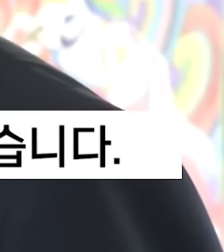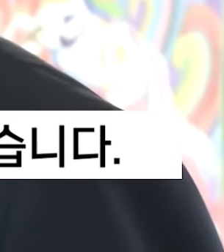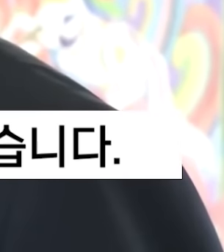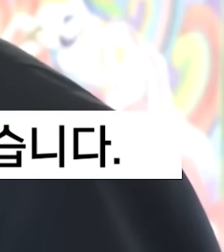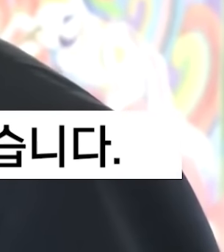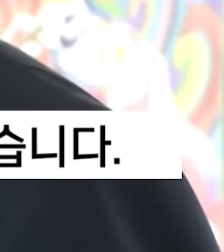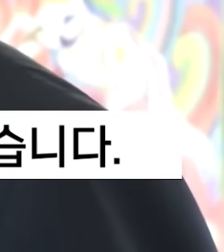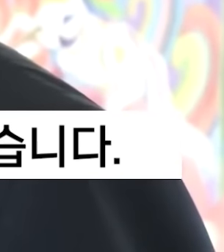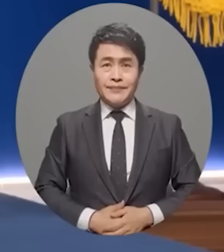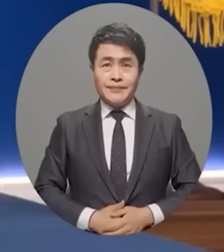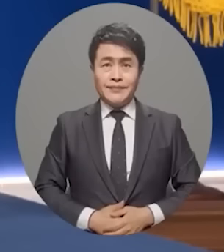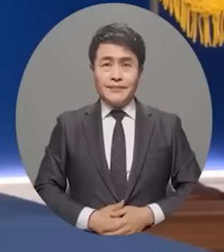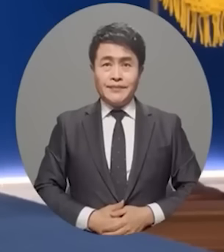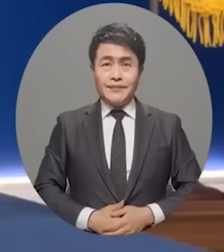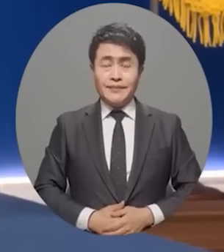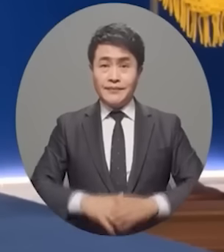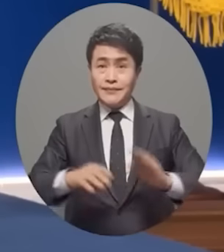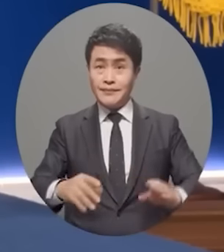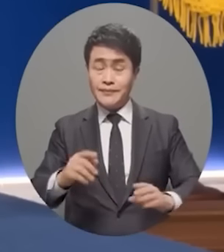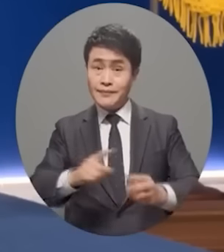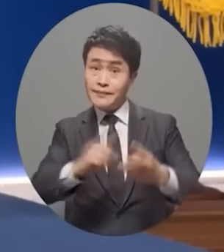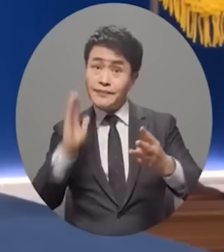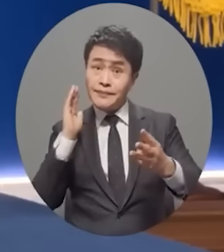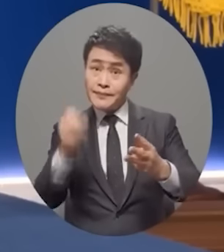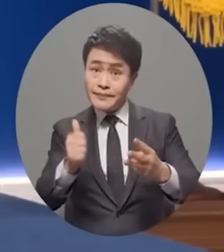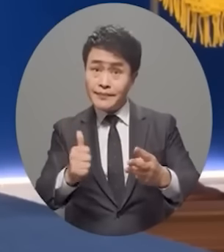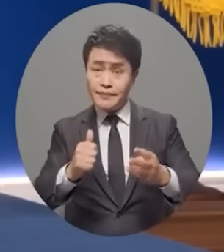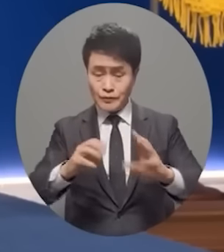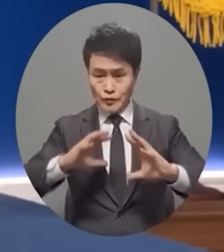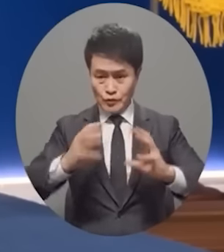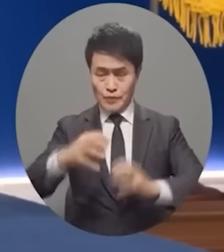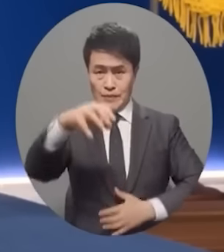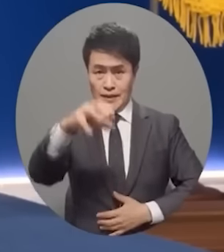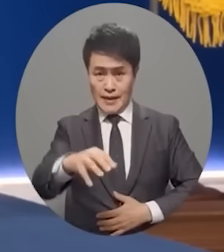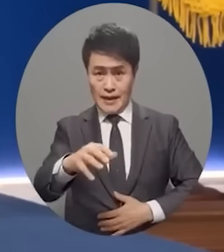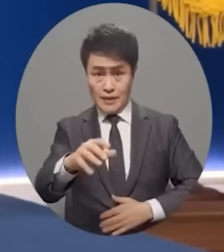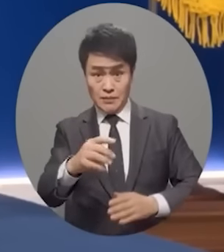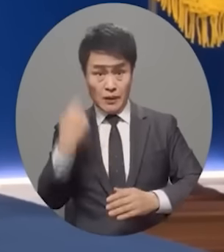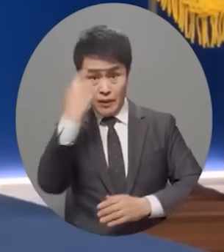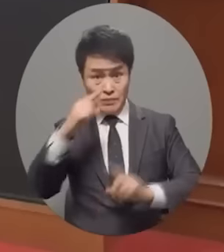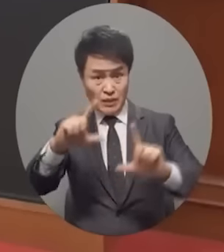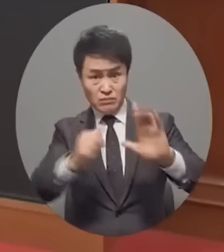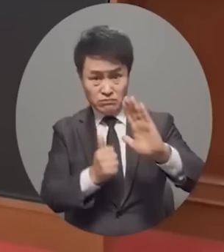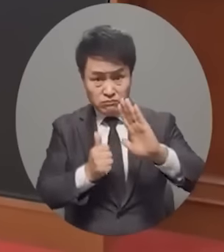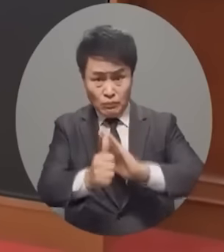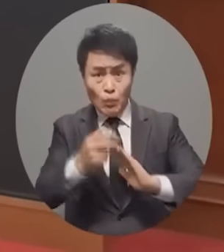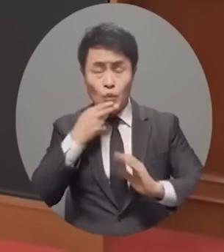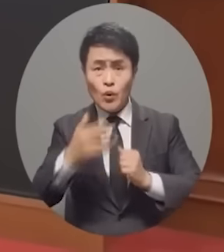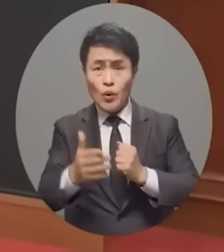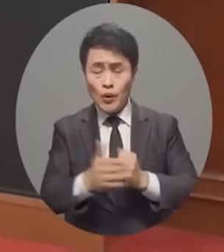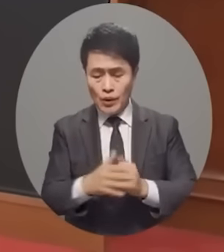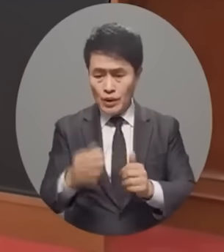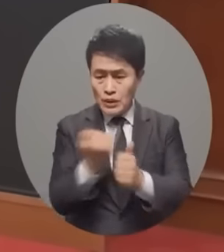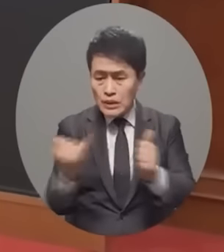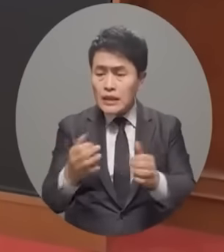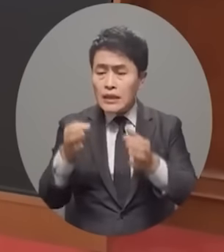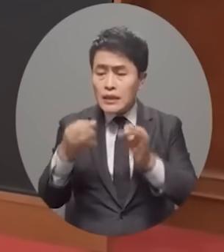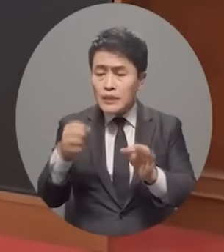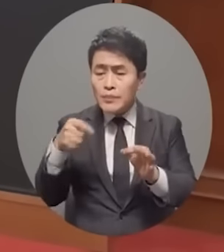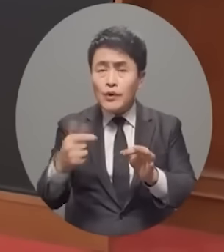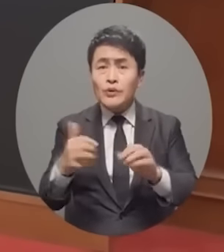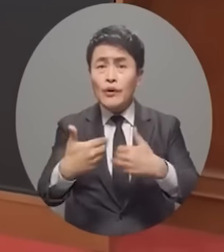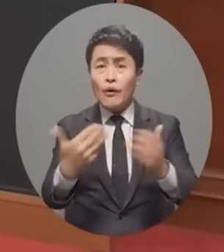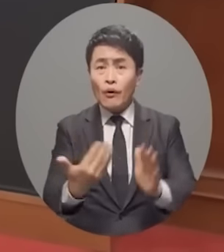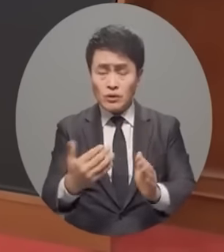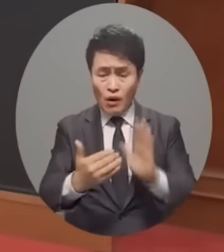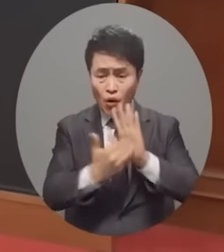진행되지 않고 있습니다. 윤석열 대통령은 국민 앞에 나서지 않았습니다. 김건희 여사를 위한 거부권이라는